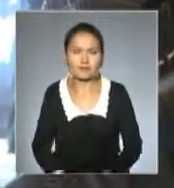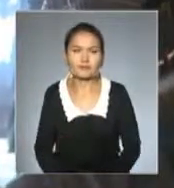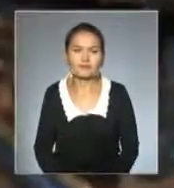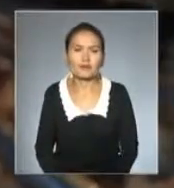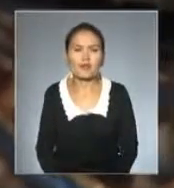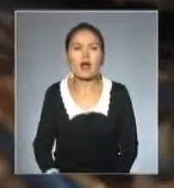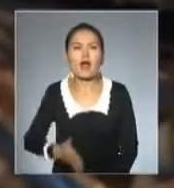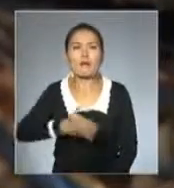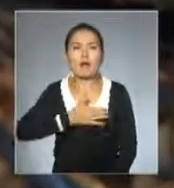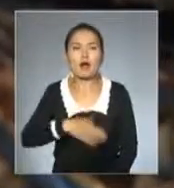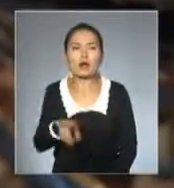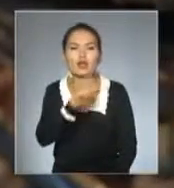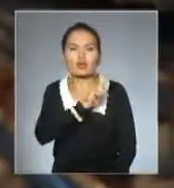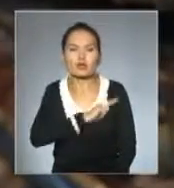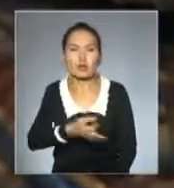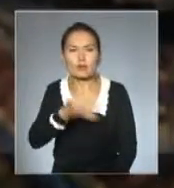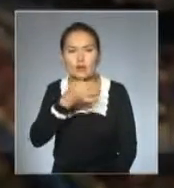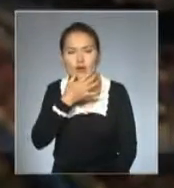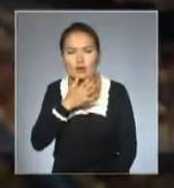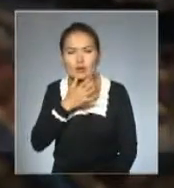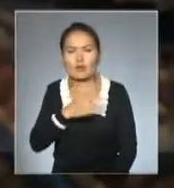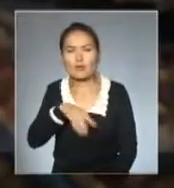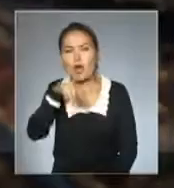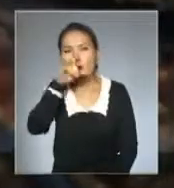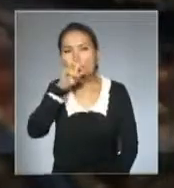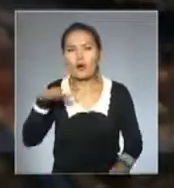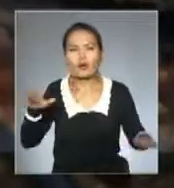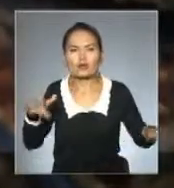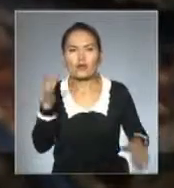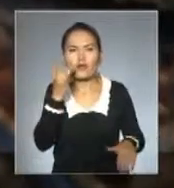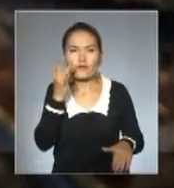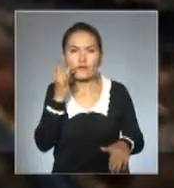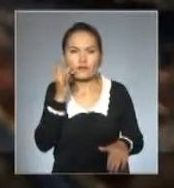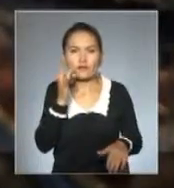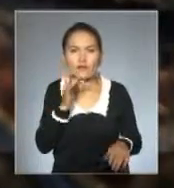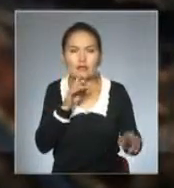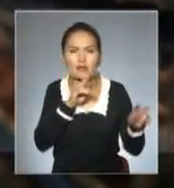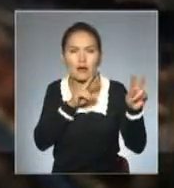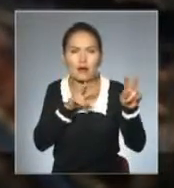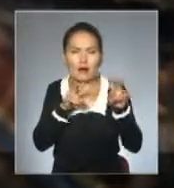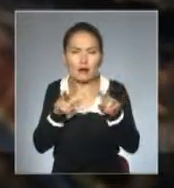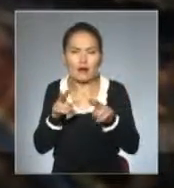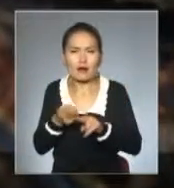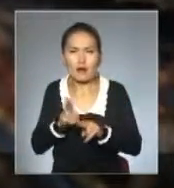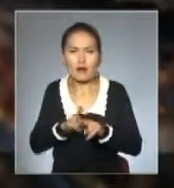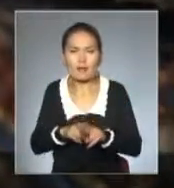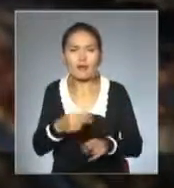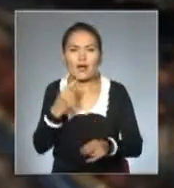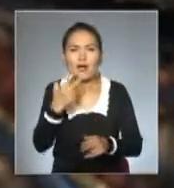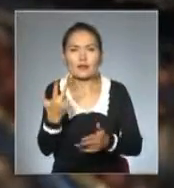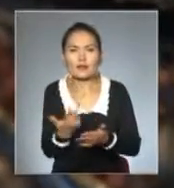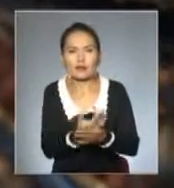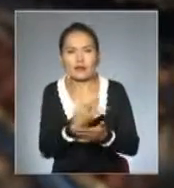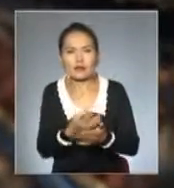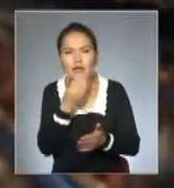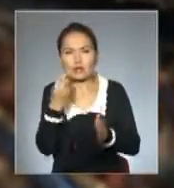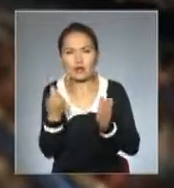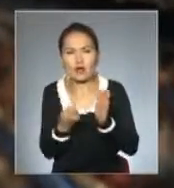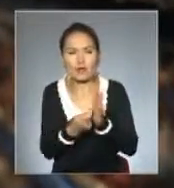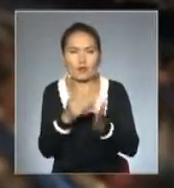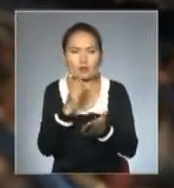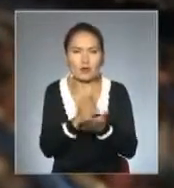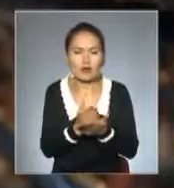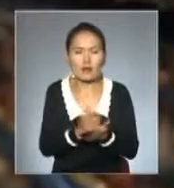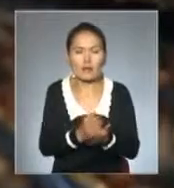нравится. Жұмысым өзіме ұнайды. Құстардың жағдайын қадағалап отырамын. Оларды күніне үш мезгіл тамақтандырамыз.